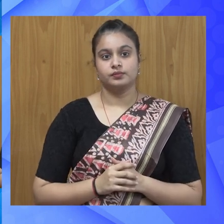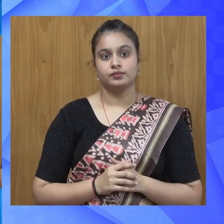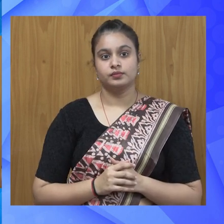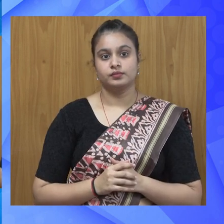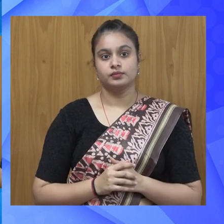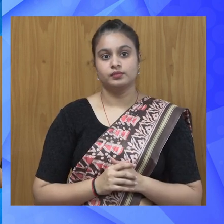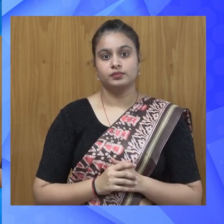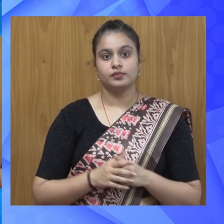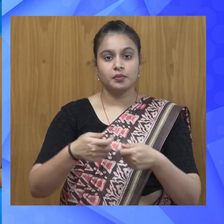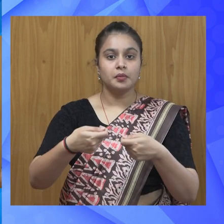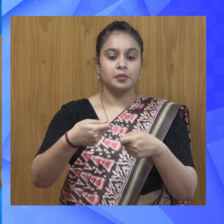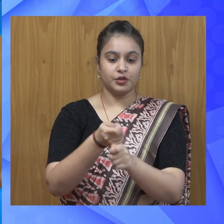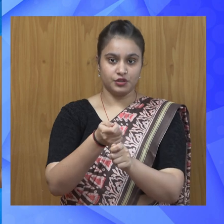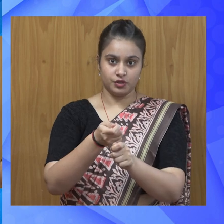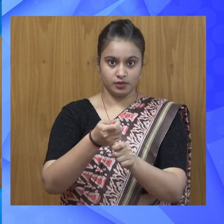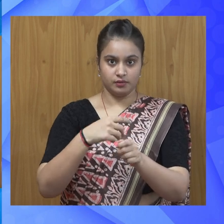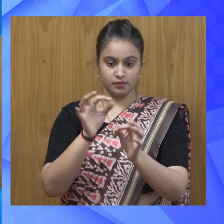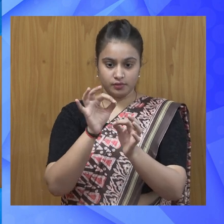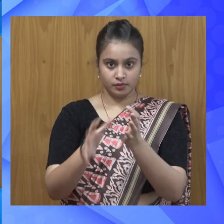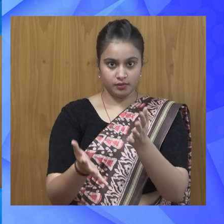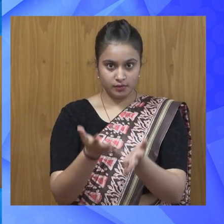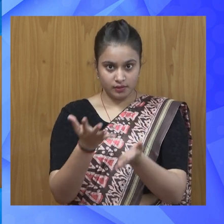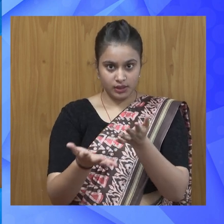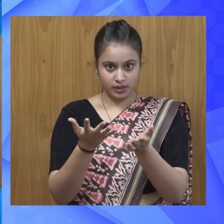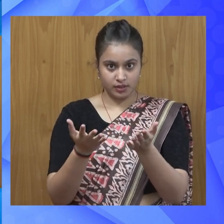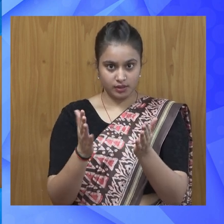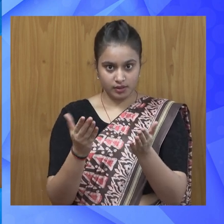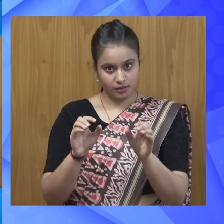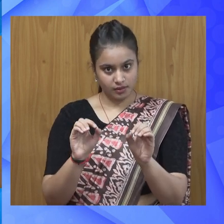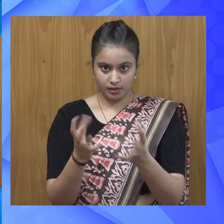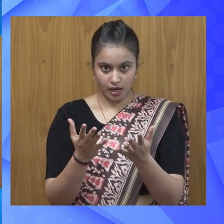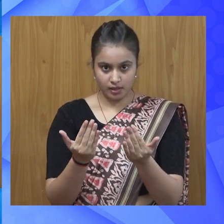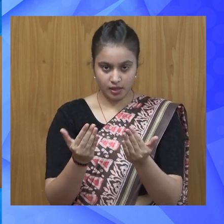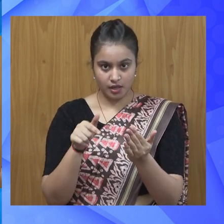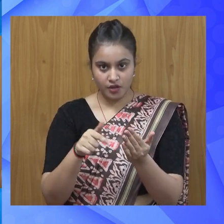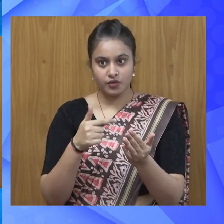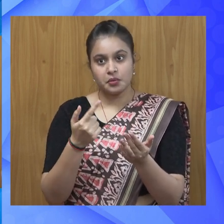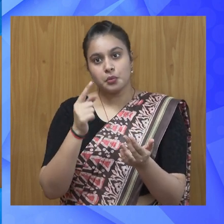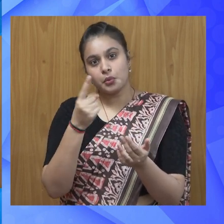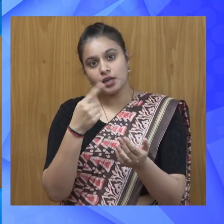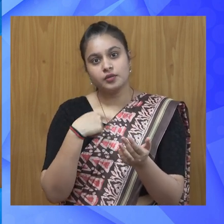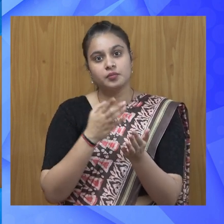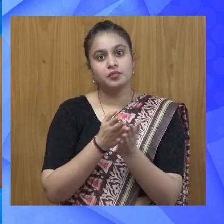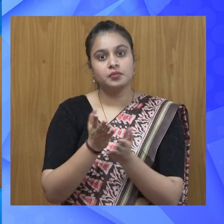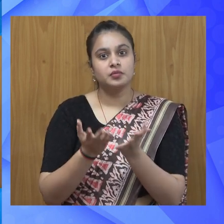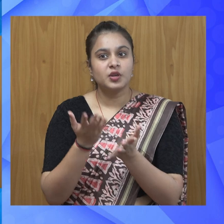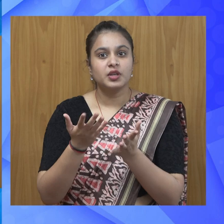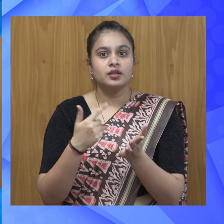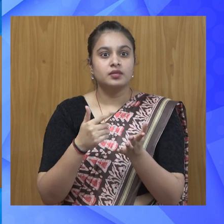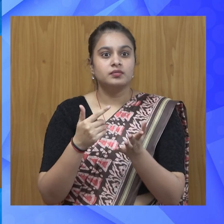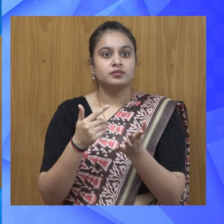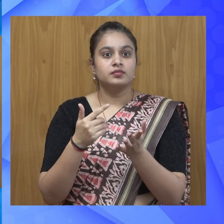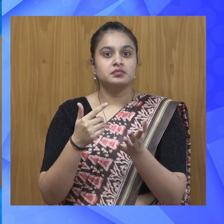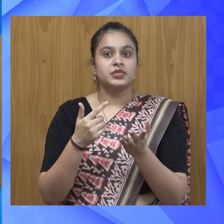एक प्रेशर कुकर में देखते हैं तीली लगाते हैं तो वो एक प्रकार का हम समझ सकते हैं कि ट्रिगर फैक्टर है। ट्रिगर क्या